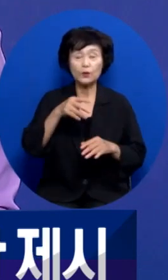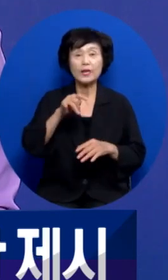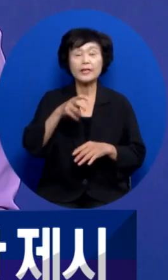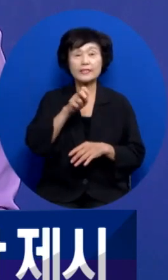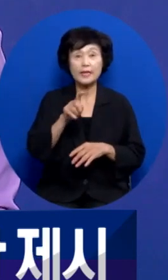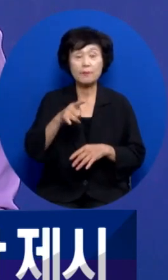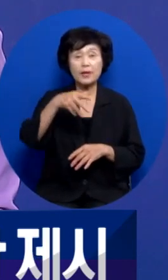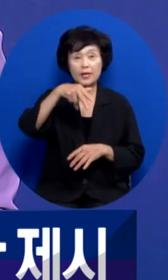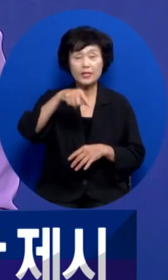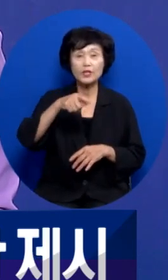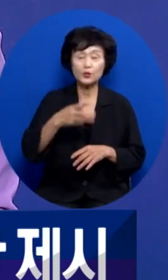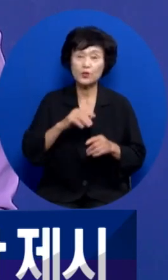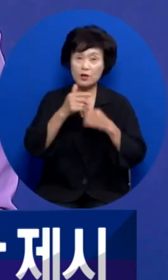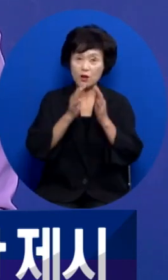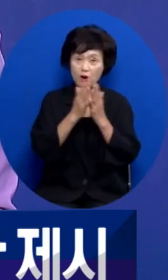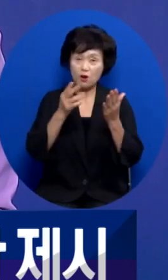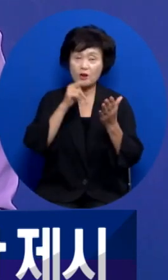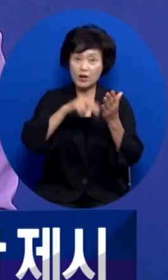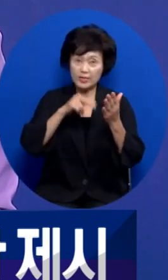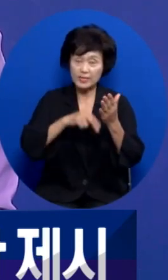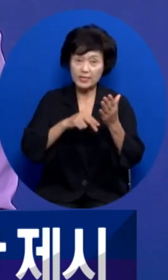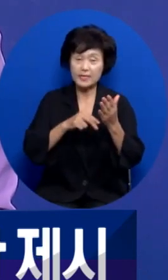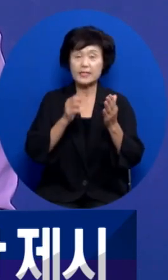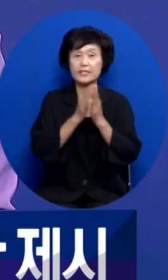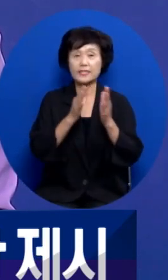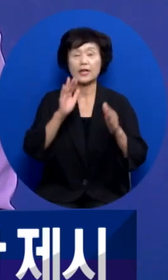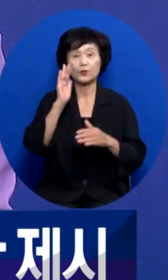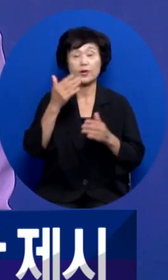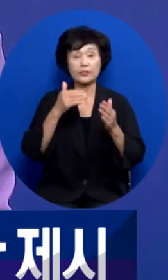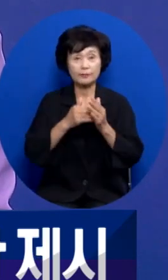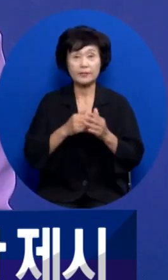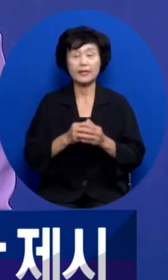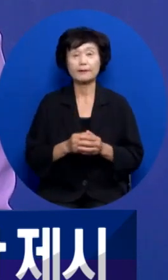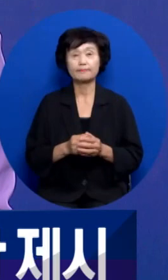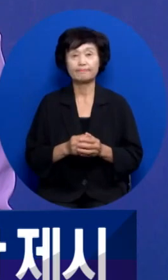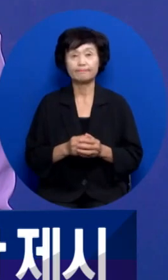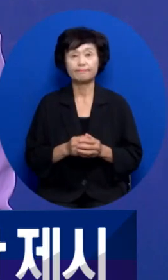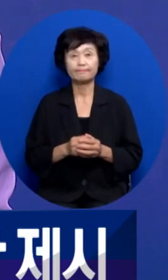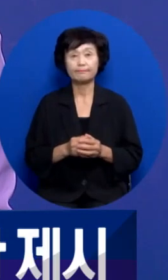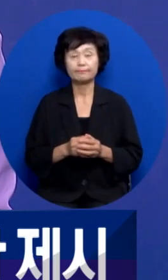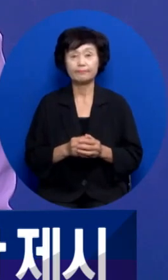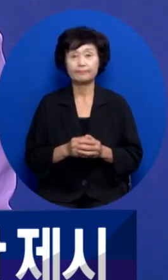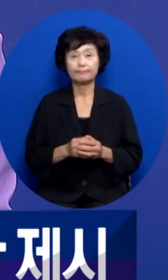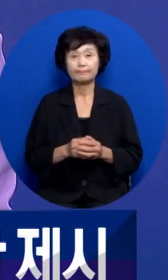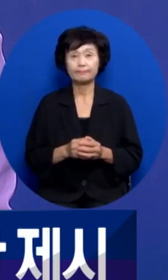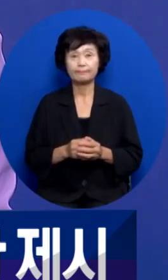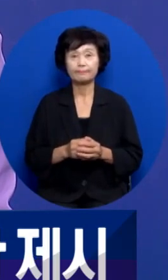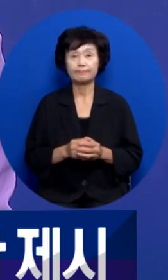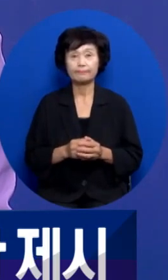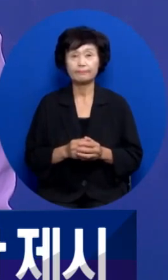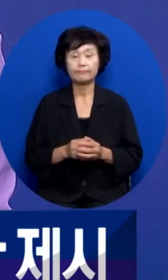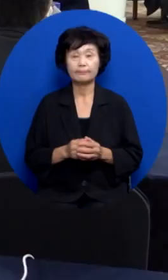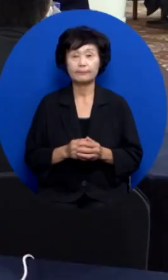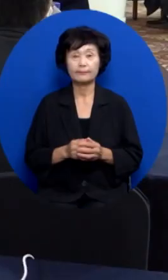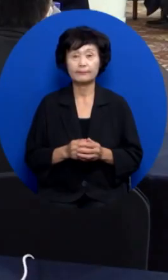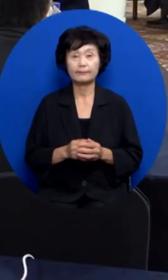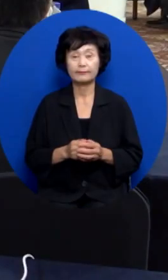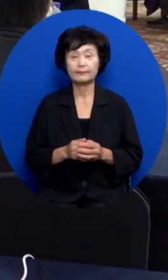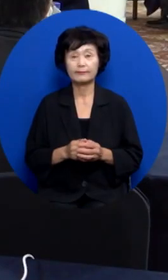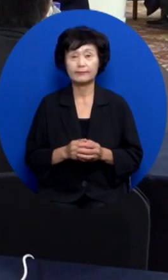동네 세매줄 성경을 목회적으로 활용할 수 있는 방향성을 제시하고자 열렸는데요. 최대진 기자입니다.